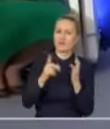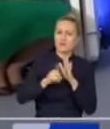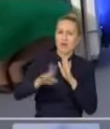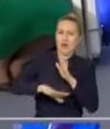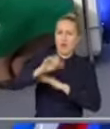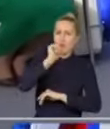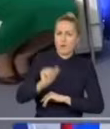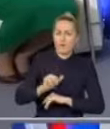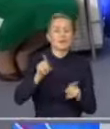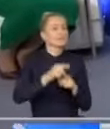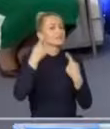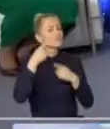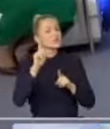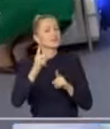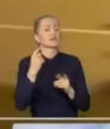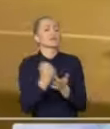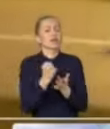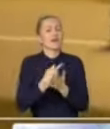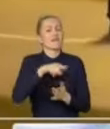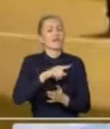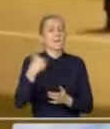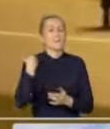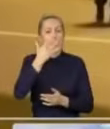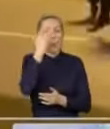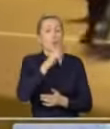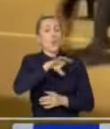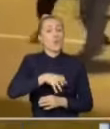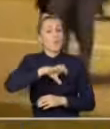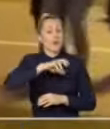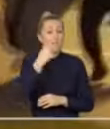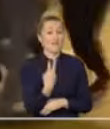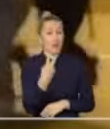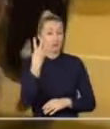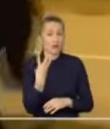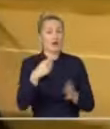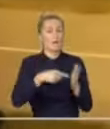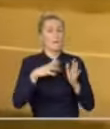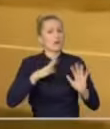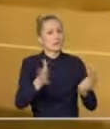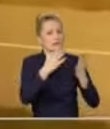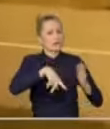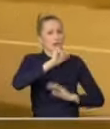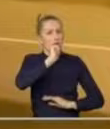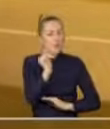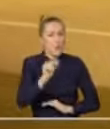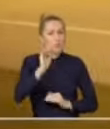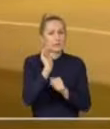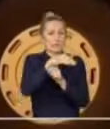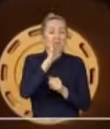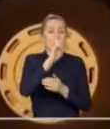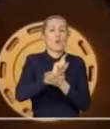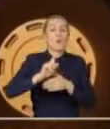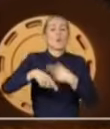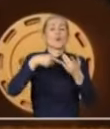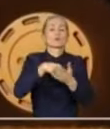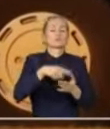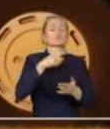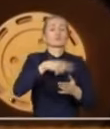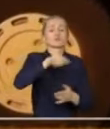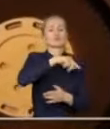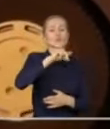na kwestię Białorusi, kiedy to najpierw Grupa Wyszehradzka bardzo mocno aktywizowała Europę Zachodnią i później tak naprawdę doprowadziła do tego, że